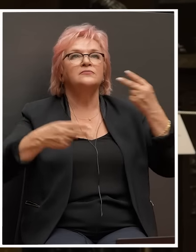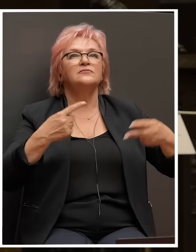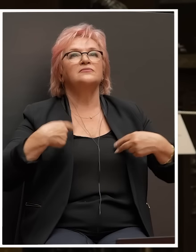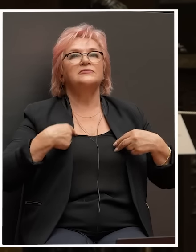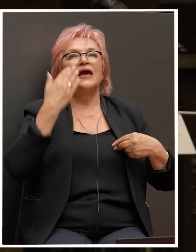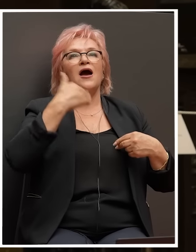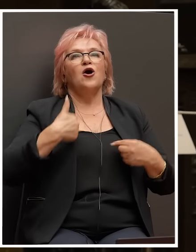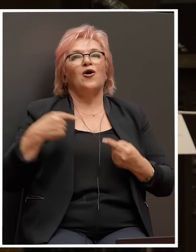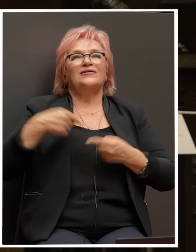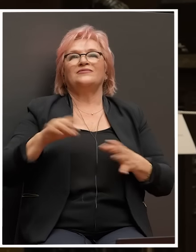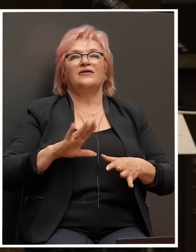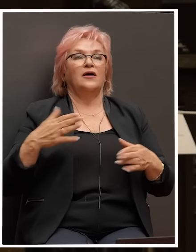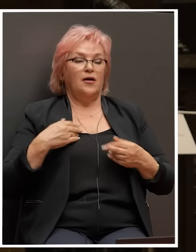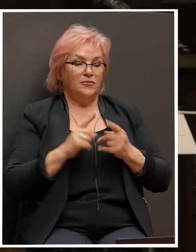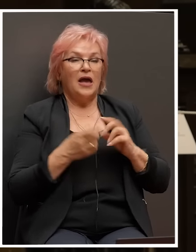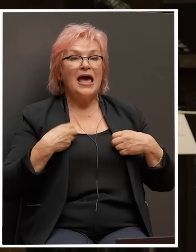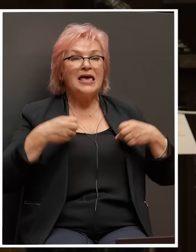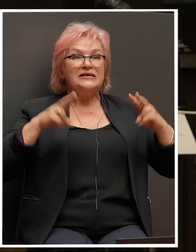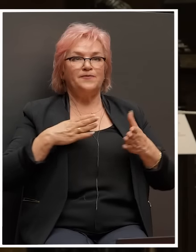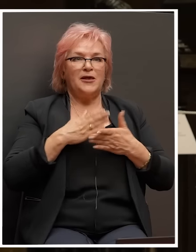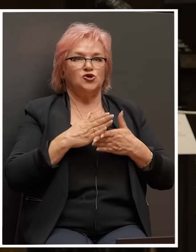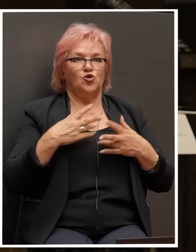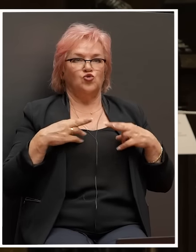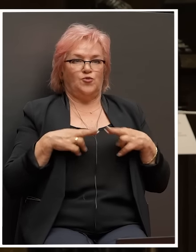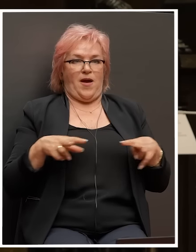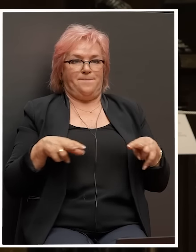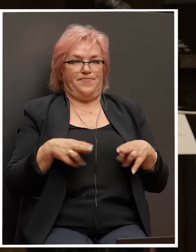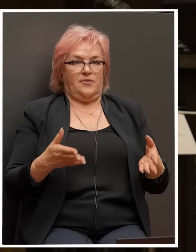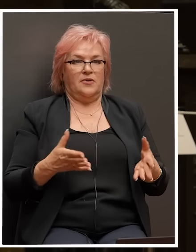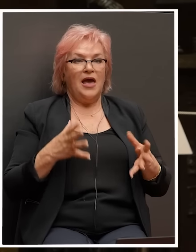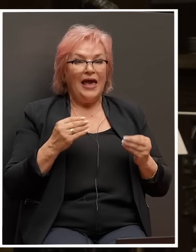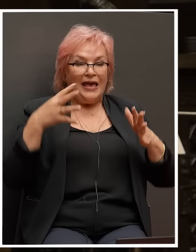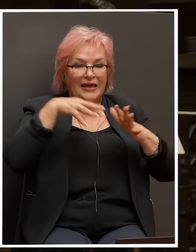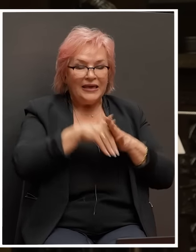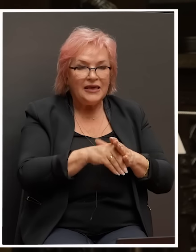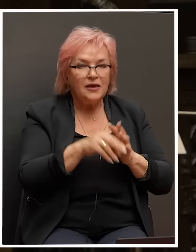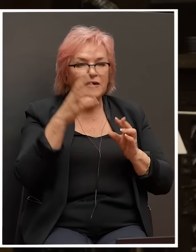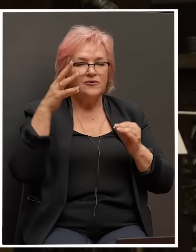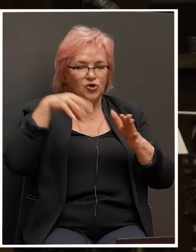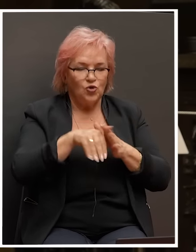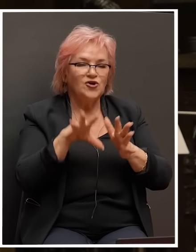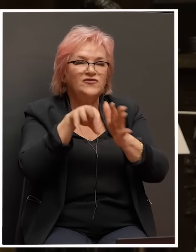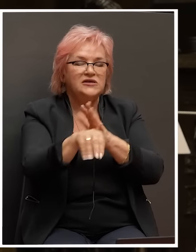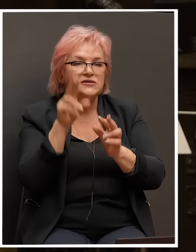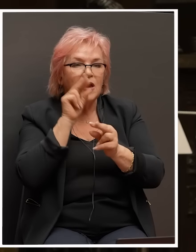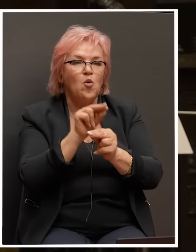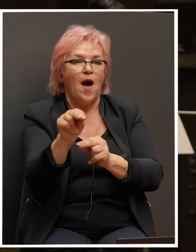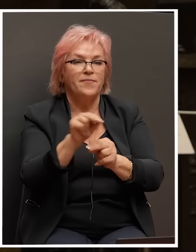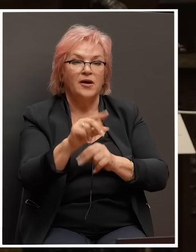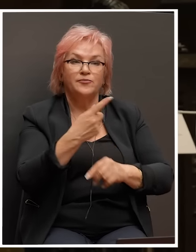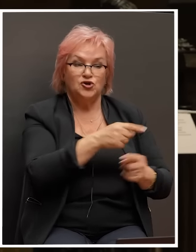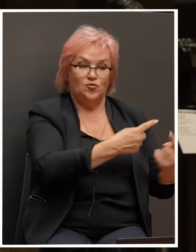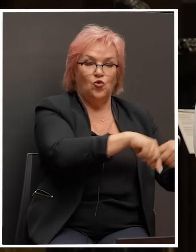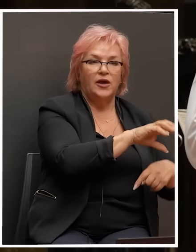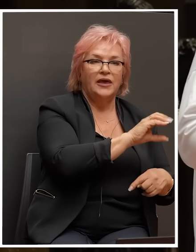принадлежность к католической церкви. Они превращаются в спецслужбу. И одновременно в систему образования. Потому что